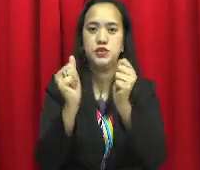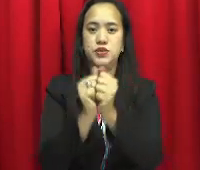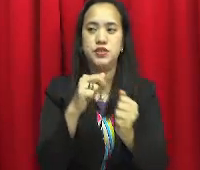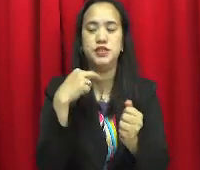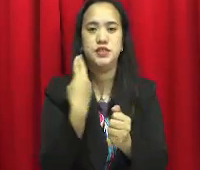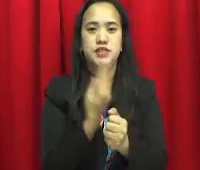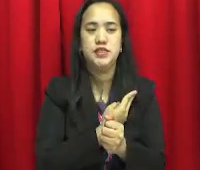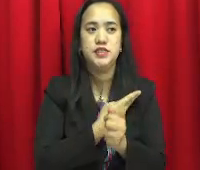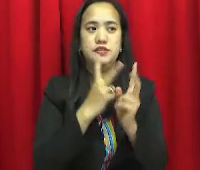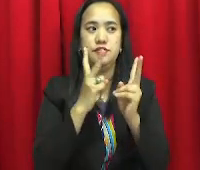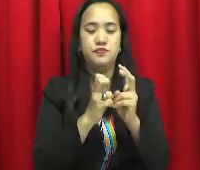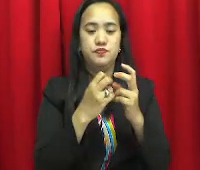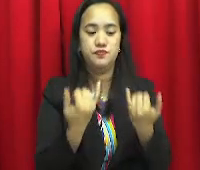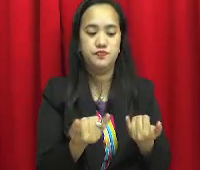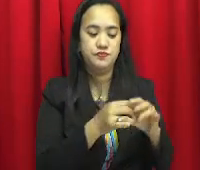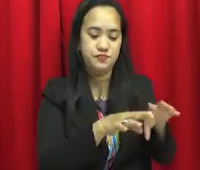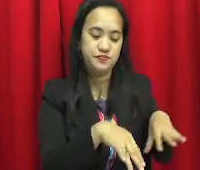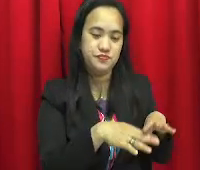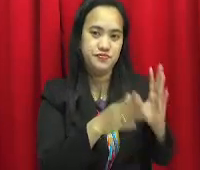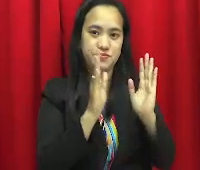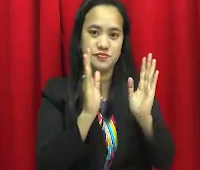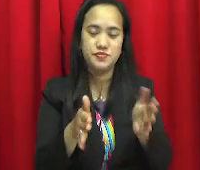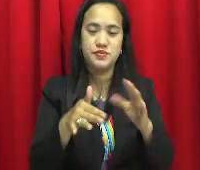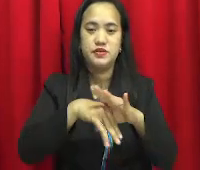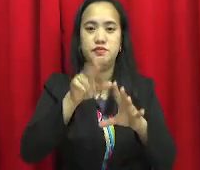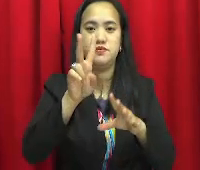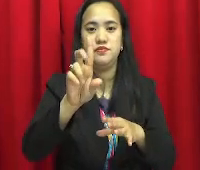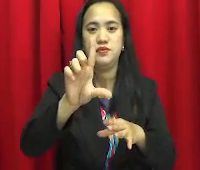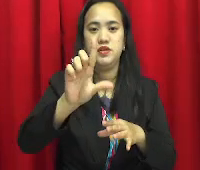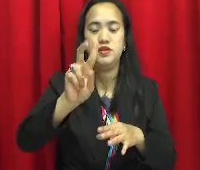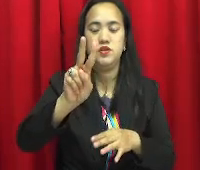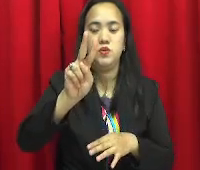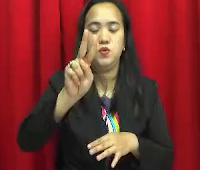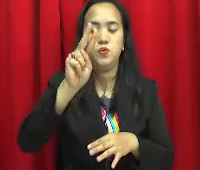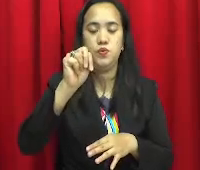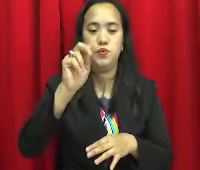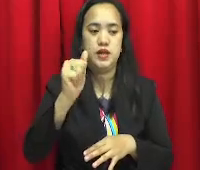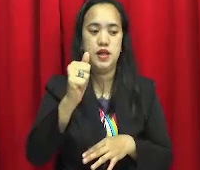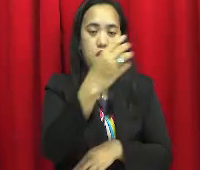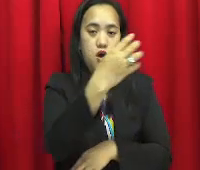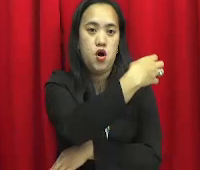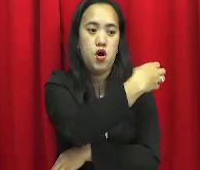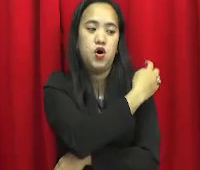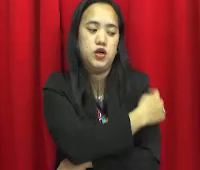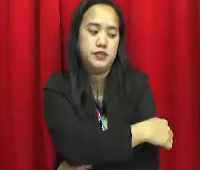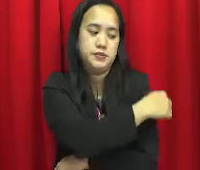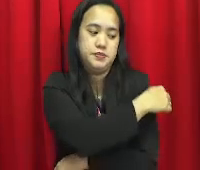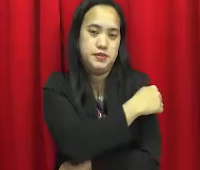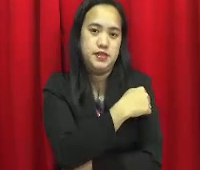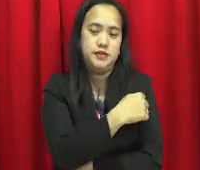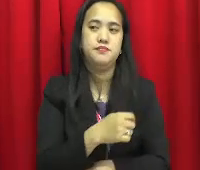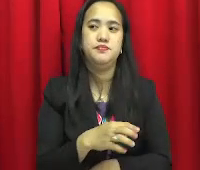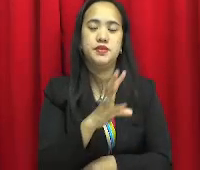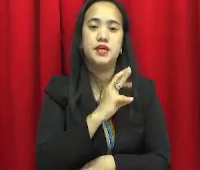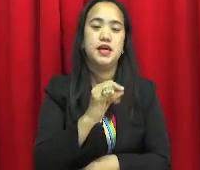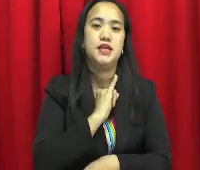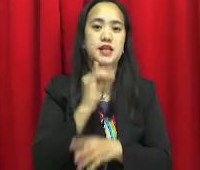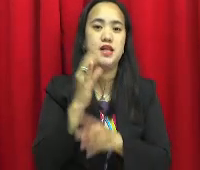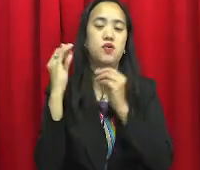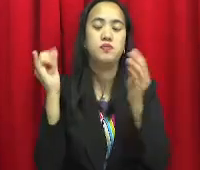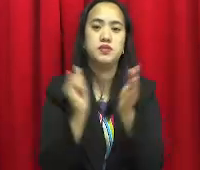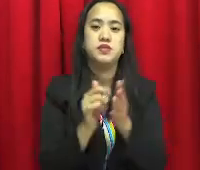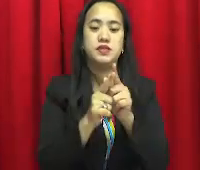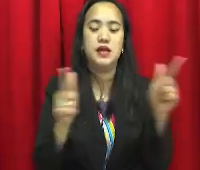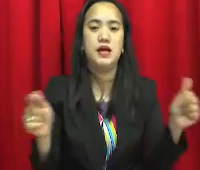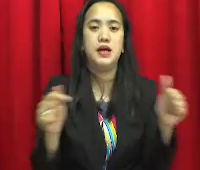ko sa Viluna na sinendan ko ng leak ay magandang tanghali sa inyong lahat at sana nga nawa ay maging blessing ako sa